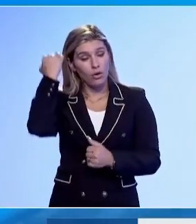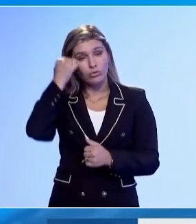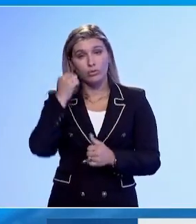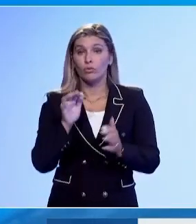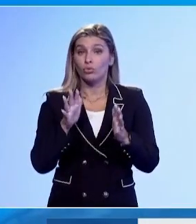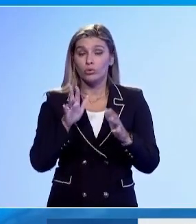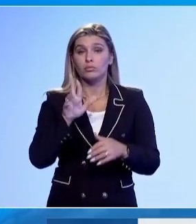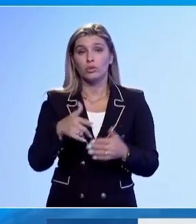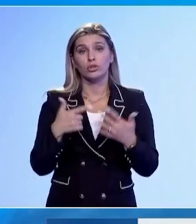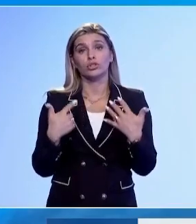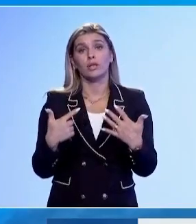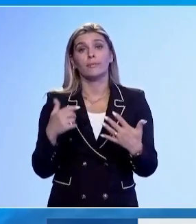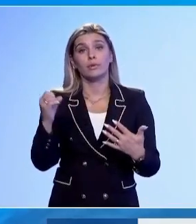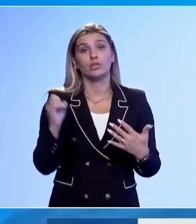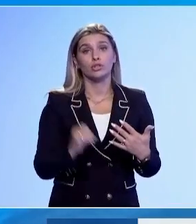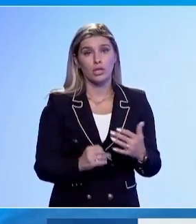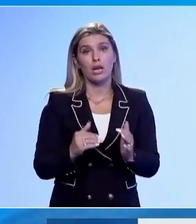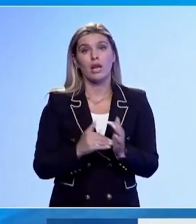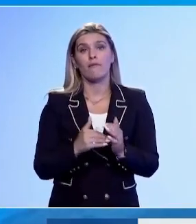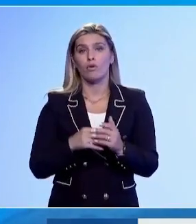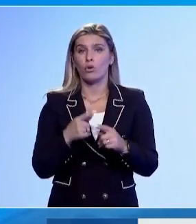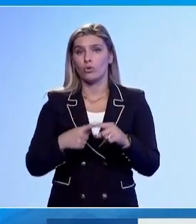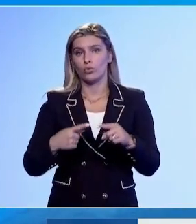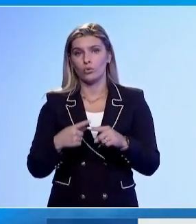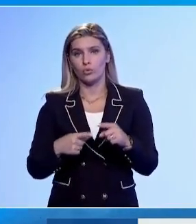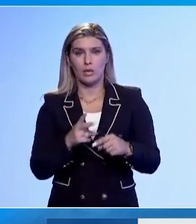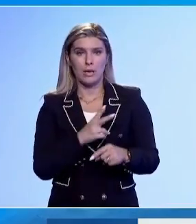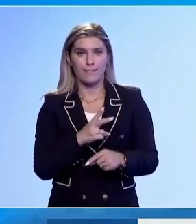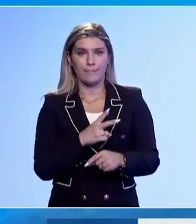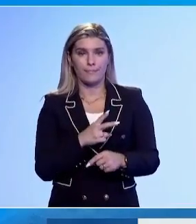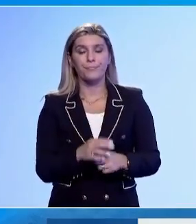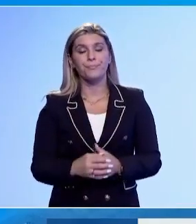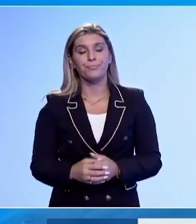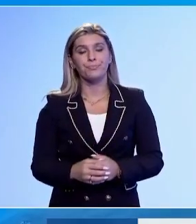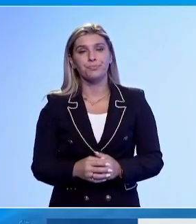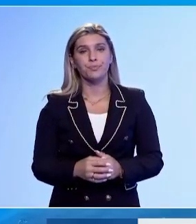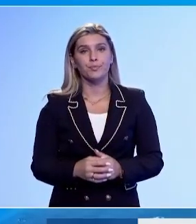rreth 70% e nevojave me grur.